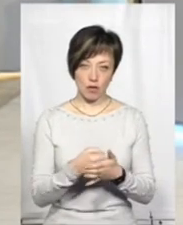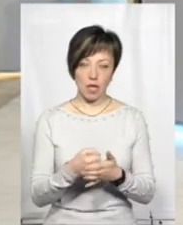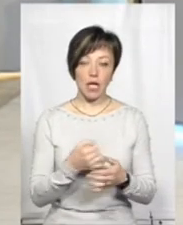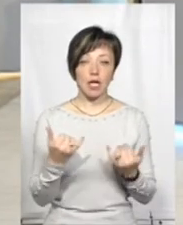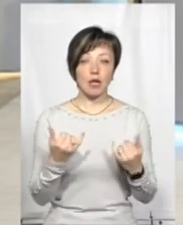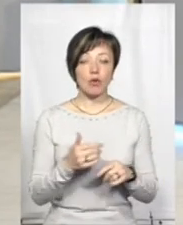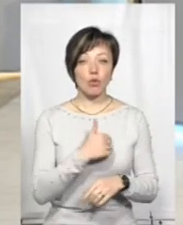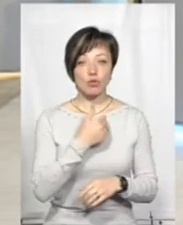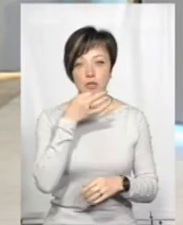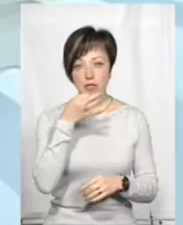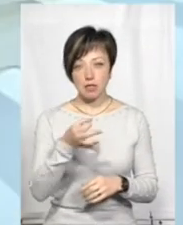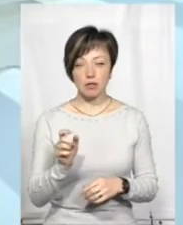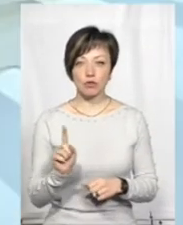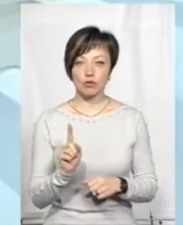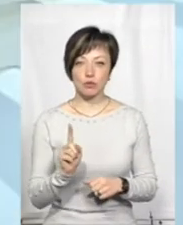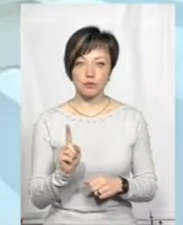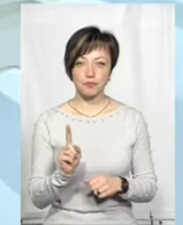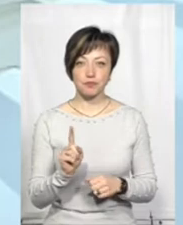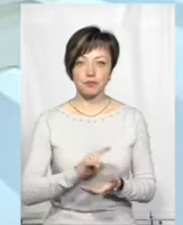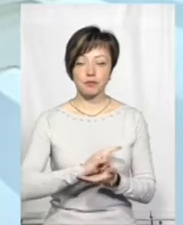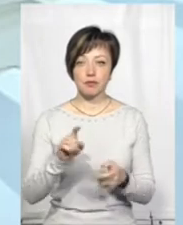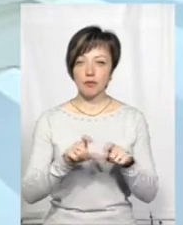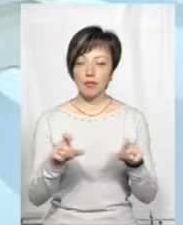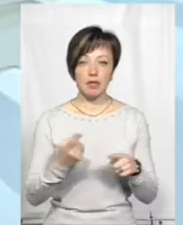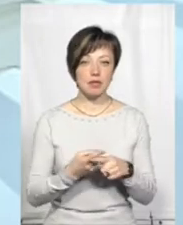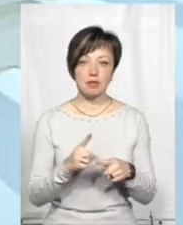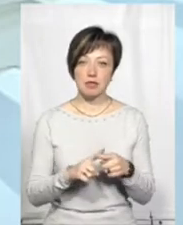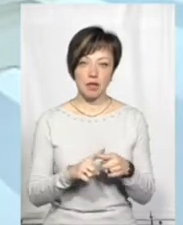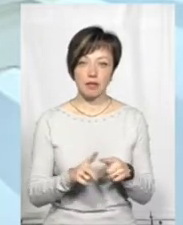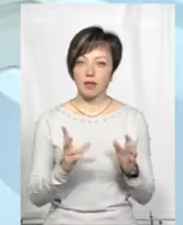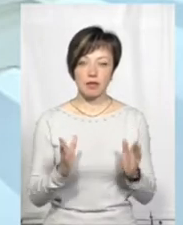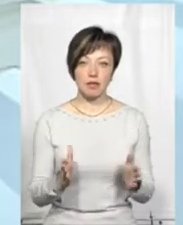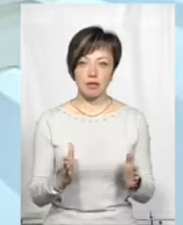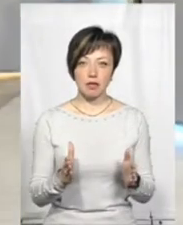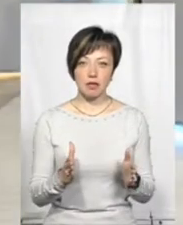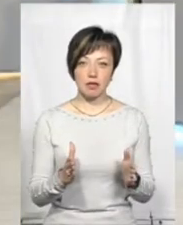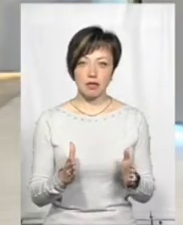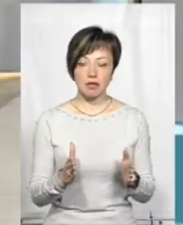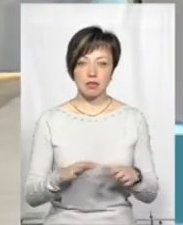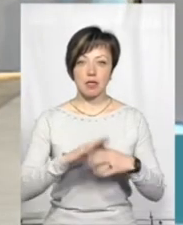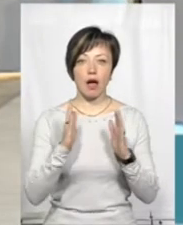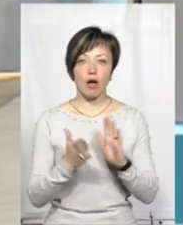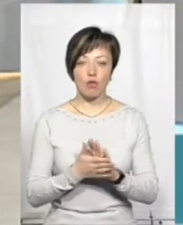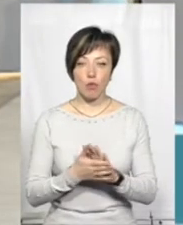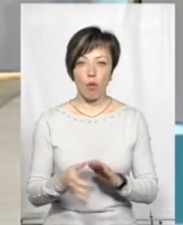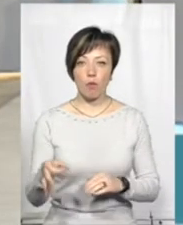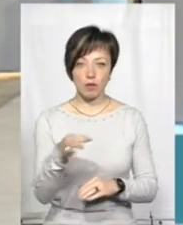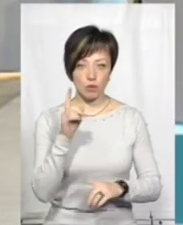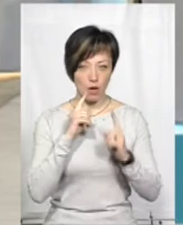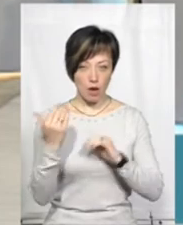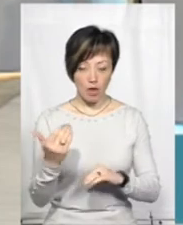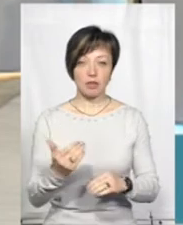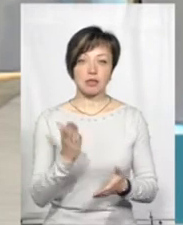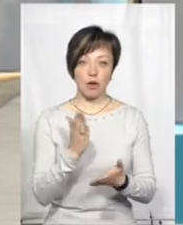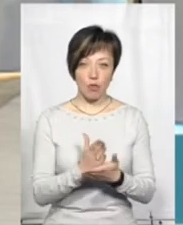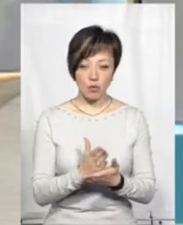І хочу сказати те, що аеропорт – це не тільки це, ну, так, загалом це обласної ради, а